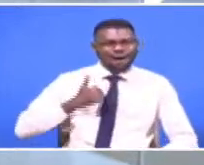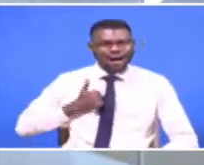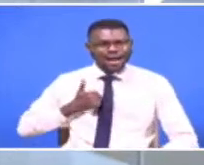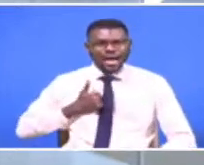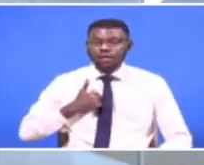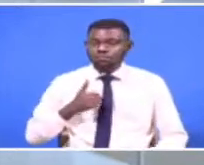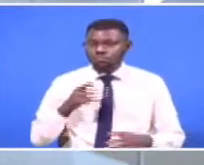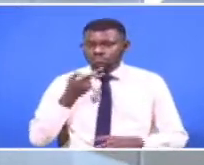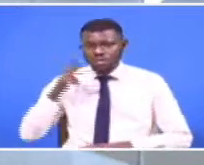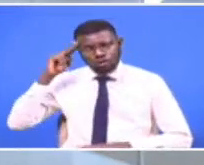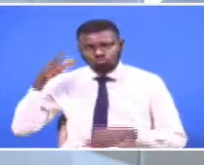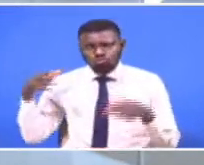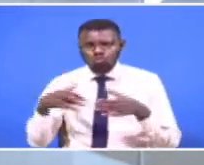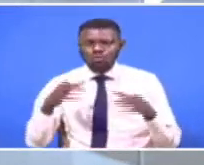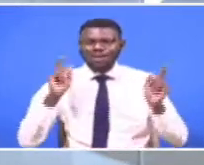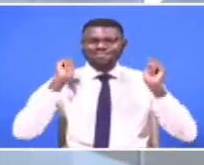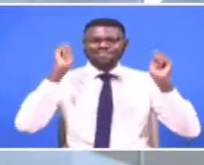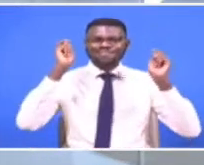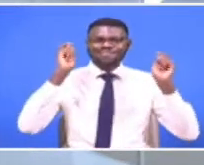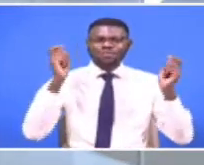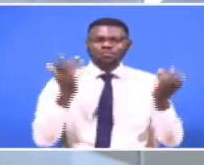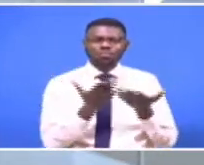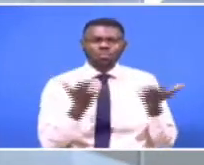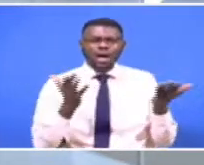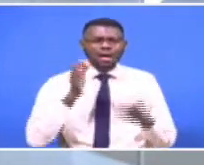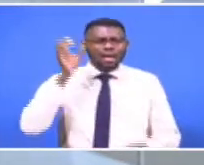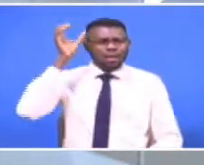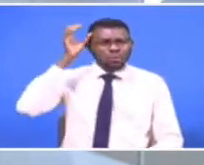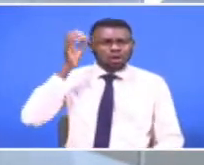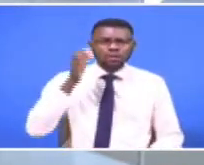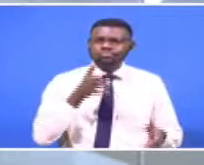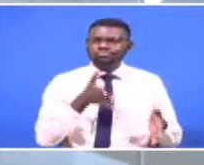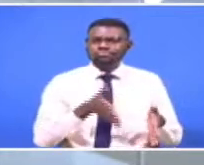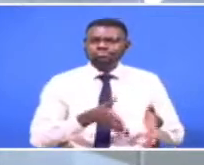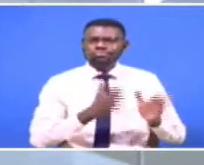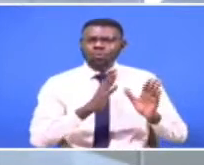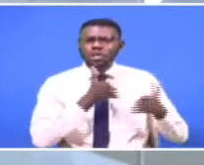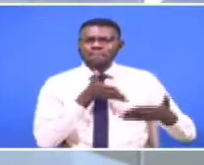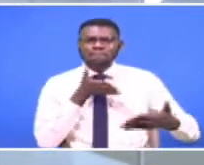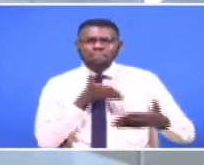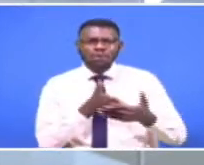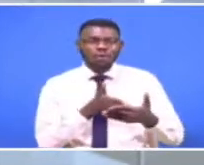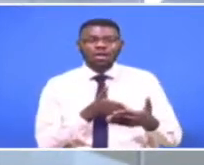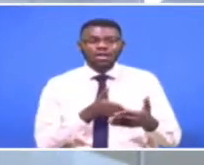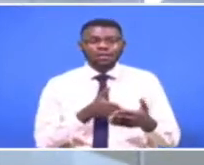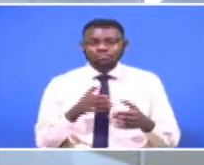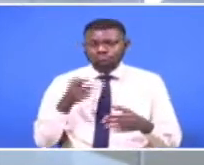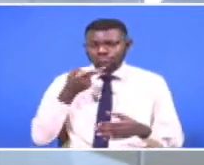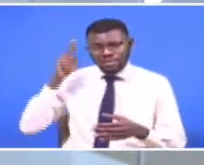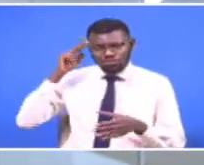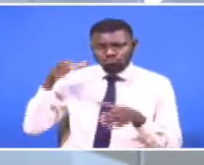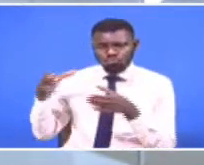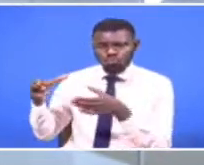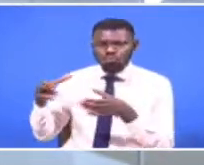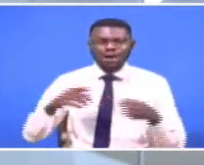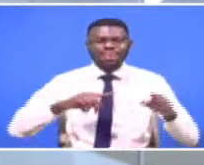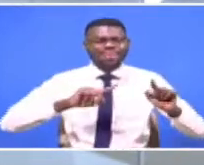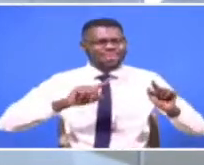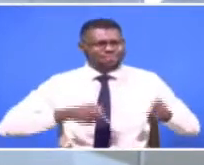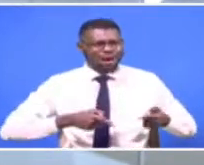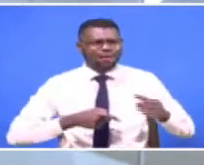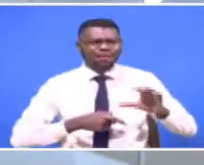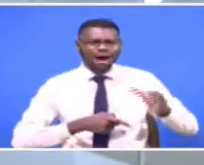kutatiza shughuli za uchukuzi mjini Eldoret kwa muda, huku wakitaka serikali ya kaunti ya Uasin Gishu kuwarejeshea fedha